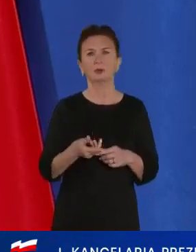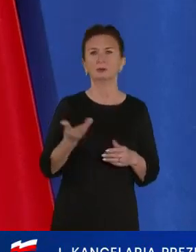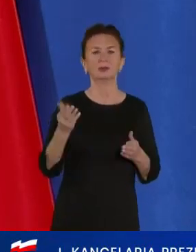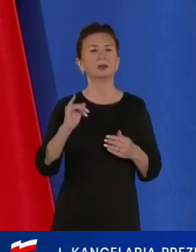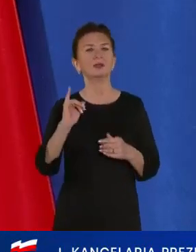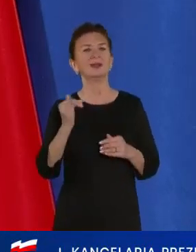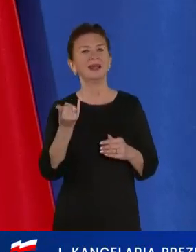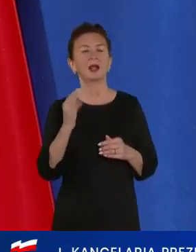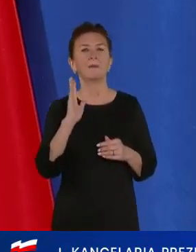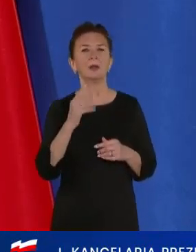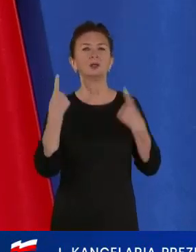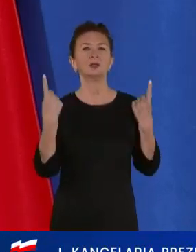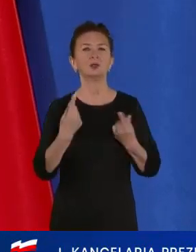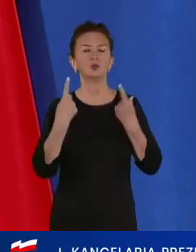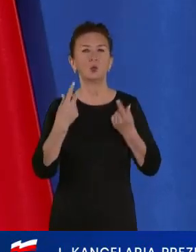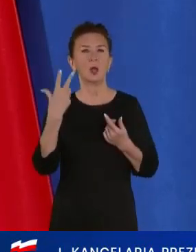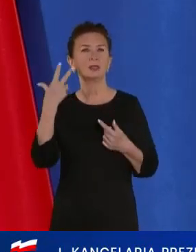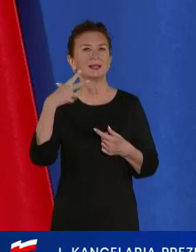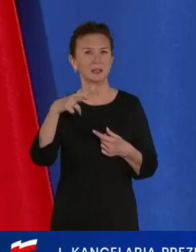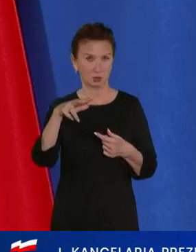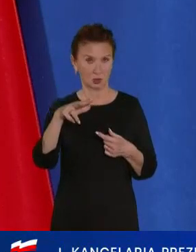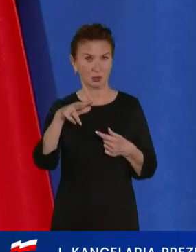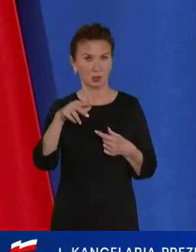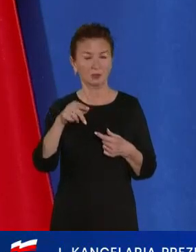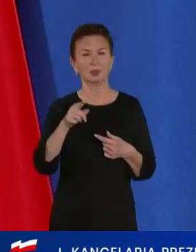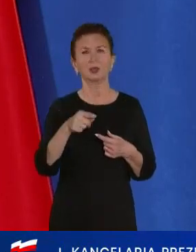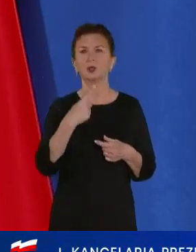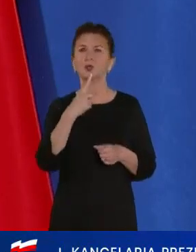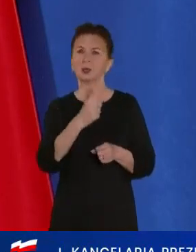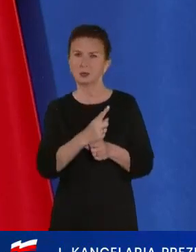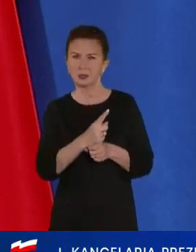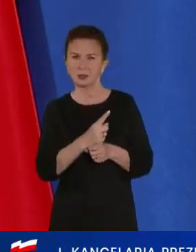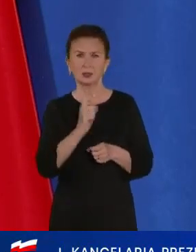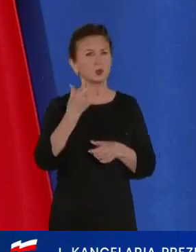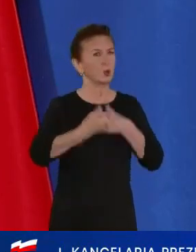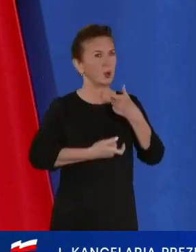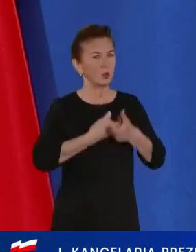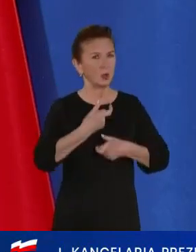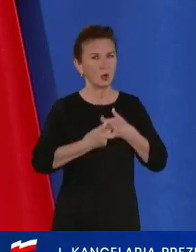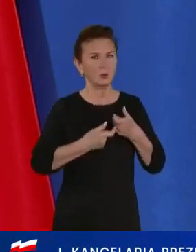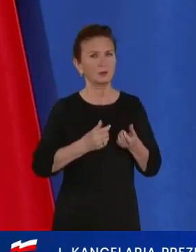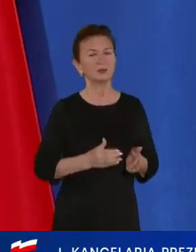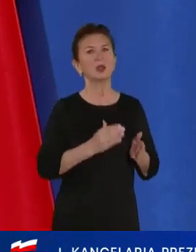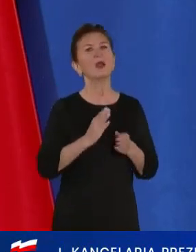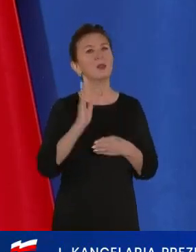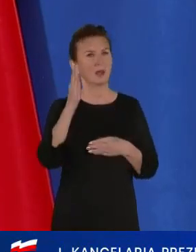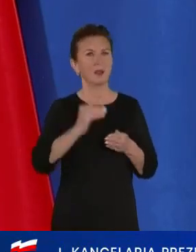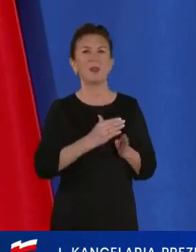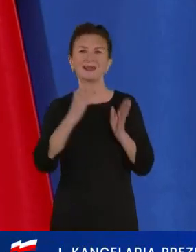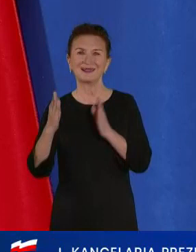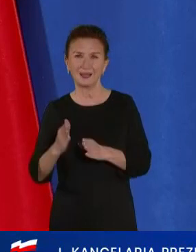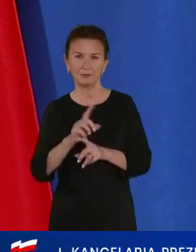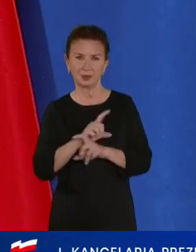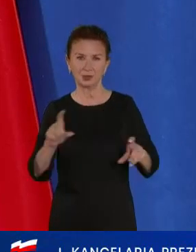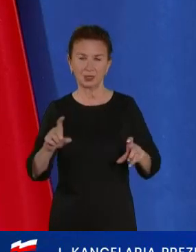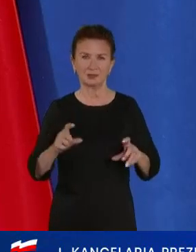za 3 tygodnie, kiedy będziemy podejmowali kolejną decyzję, co robić w kolejnej, dłuższej perspektywie, zależy